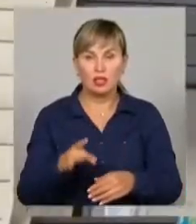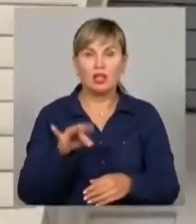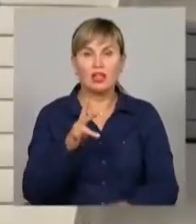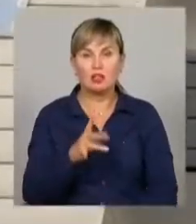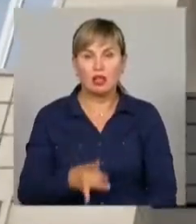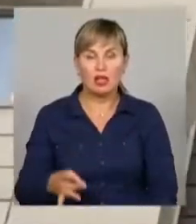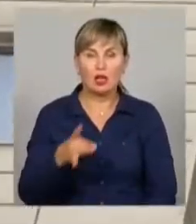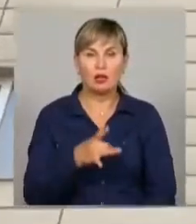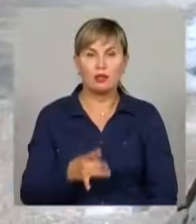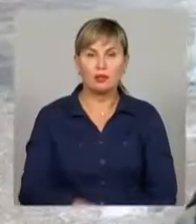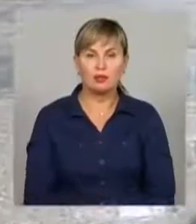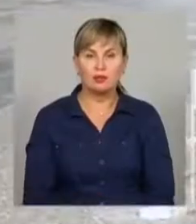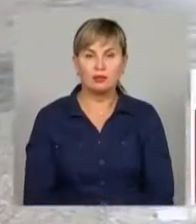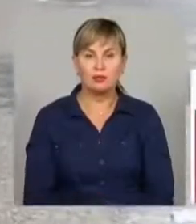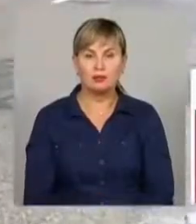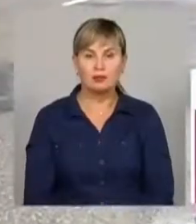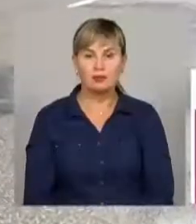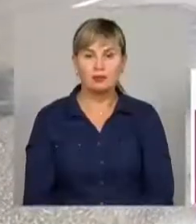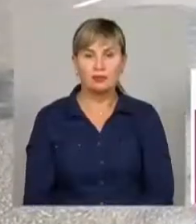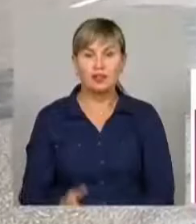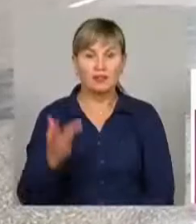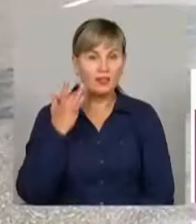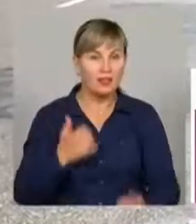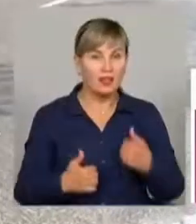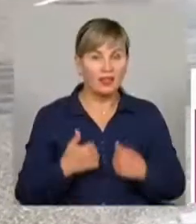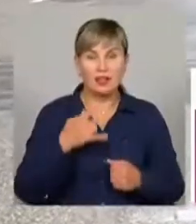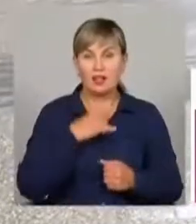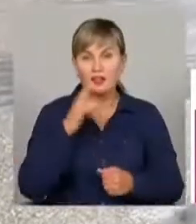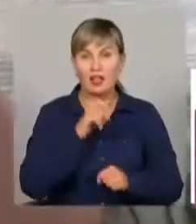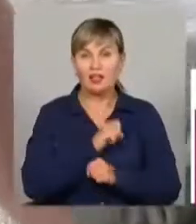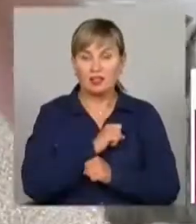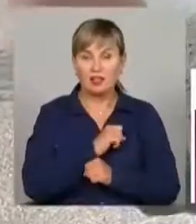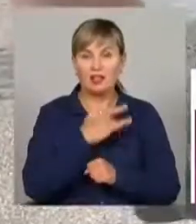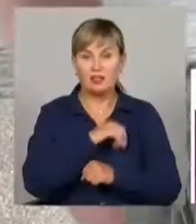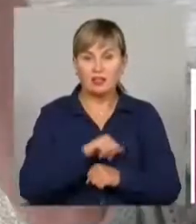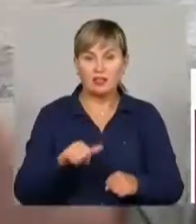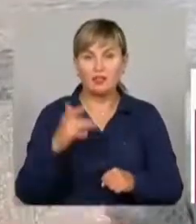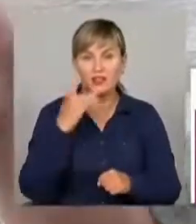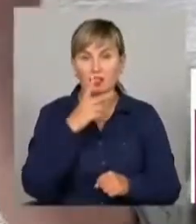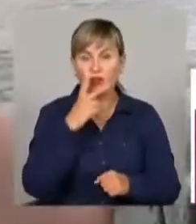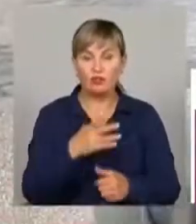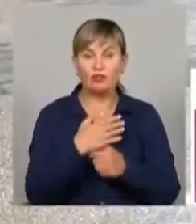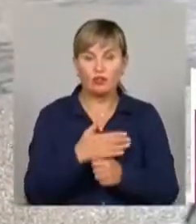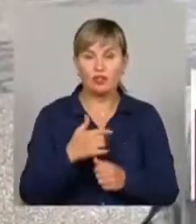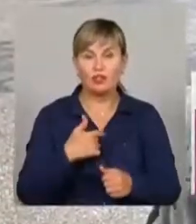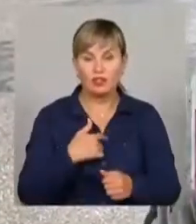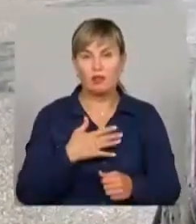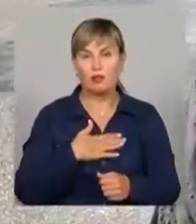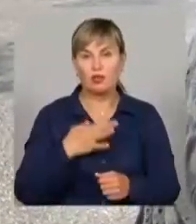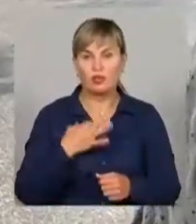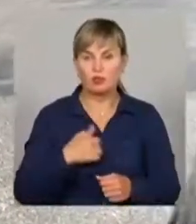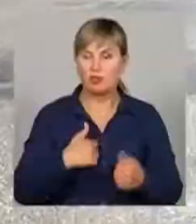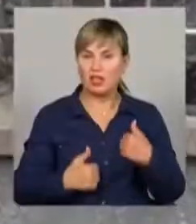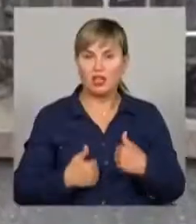Наурызбайском районах. Мы всегда гордимся Казахстаном. Отдыхая за границей, всегда вывешиваем флаг, кстати, и я, и мой сын. Так что